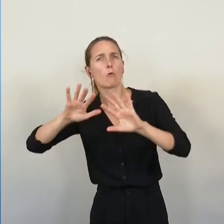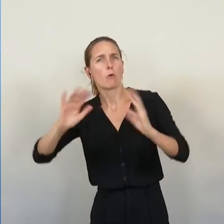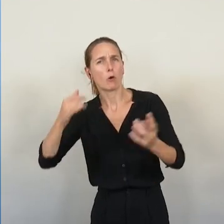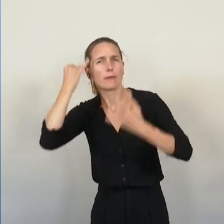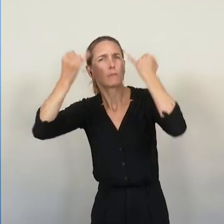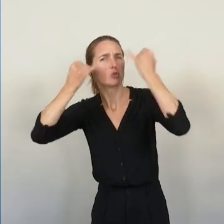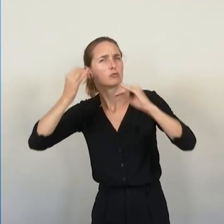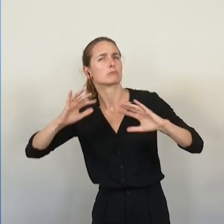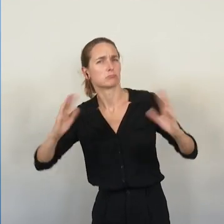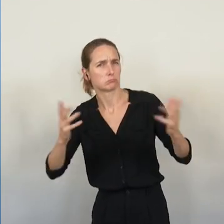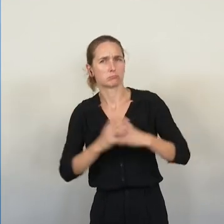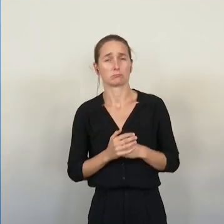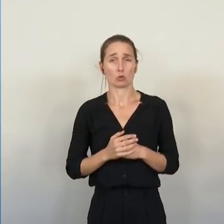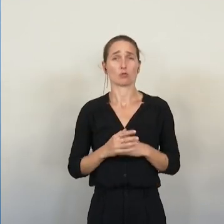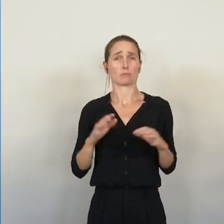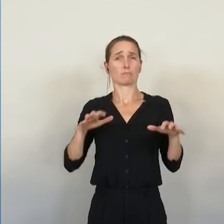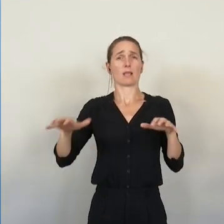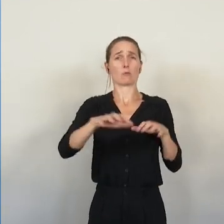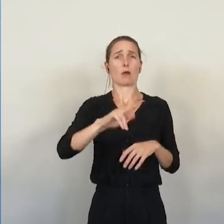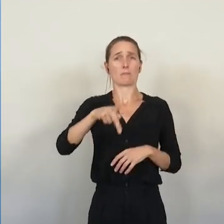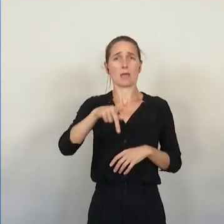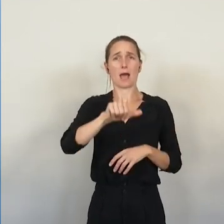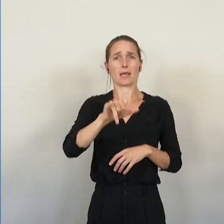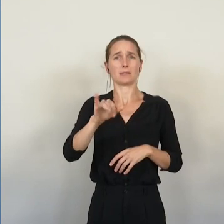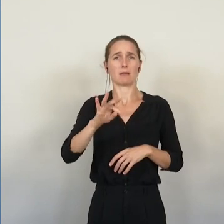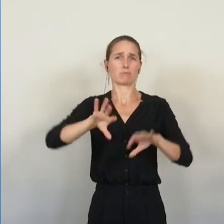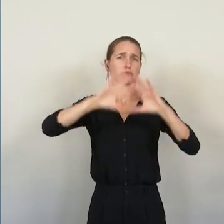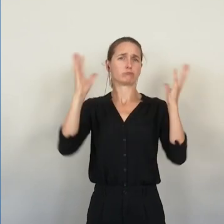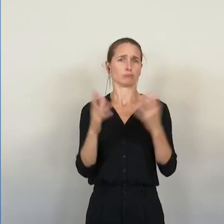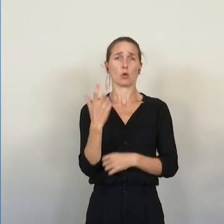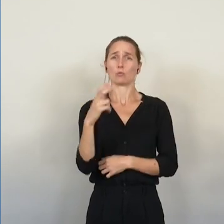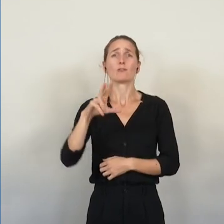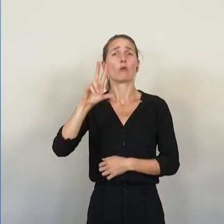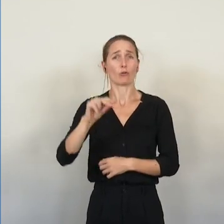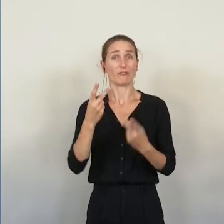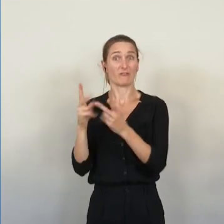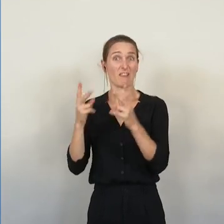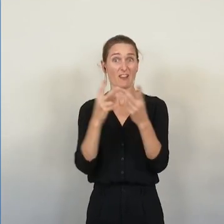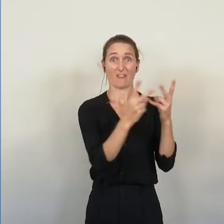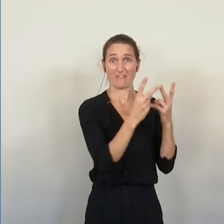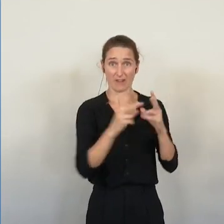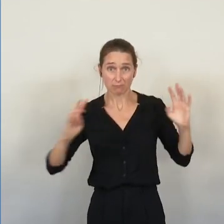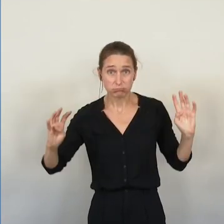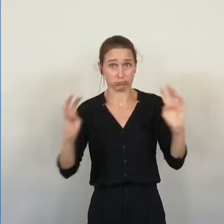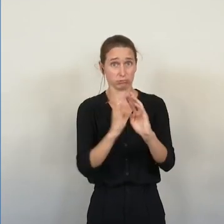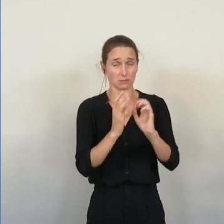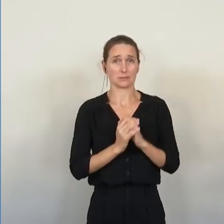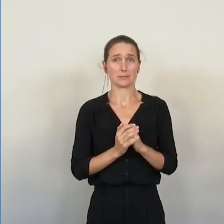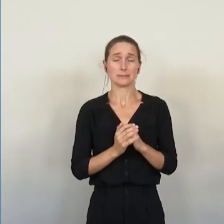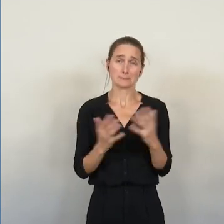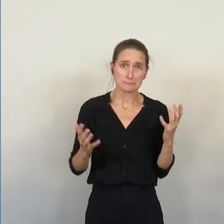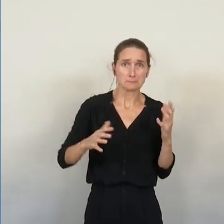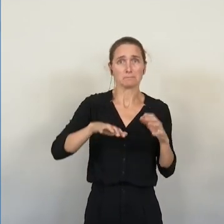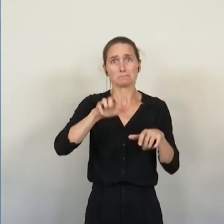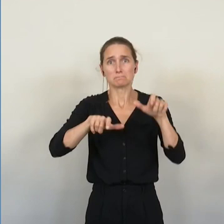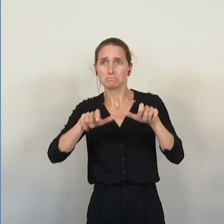environ 330 communes il y a 72 participantes et participants qui ont participé à ces ateliers de concertation